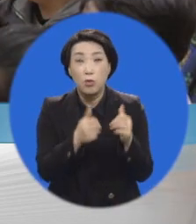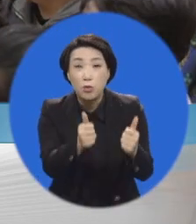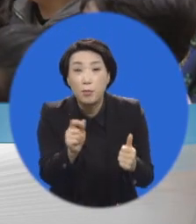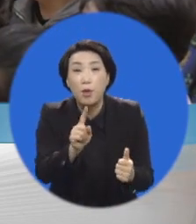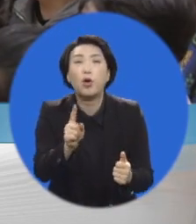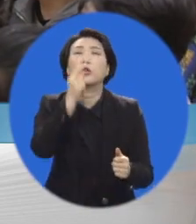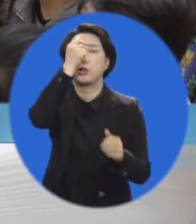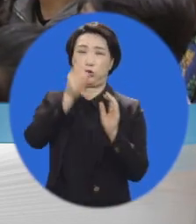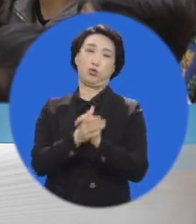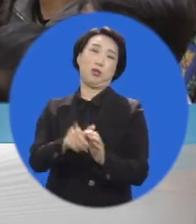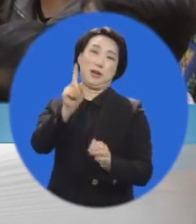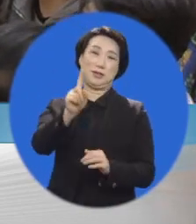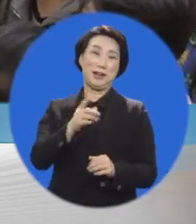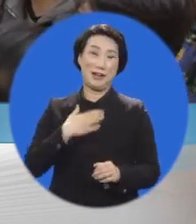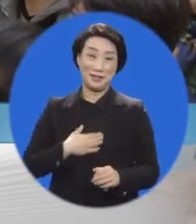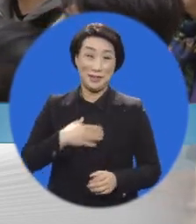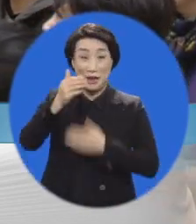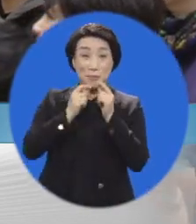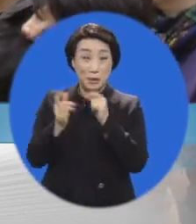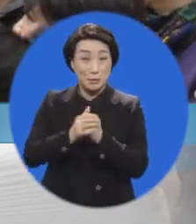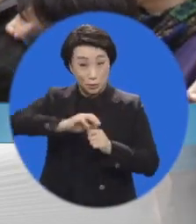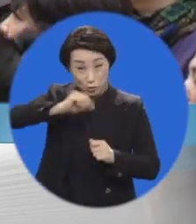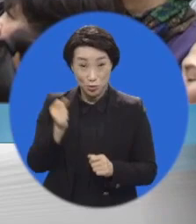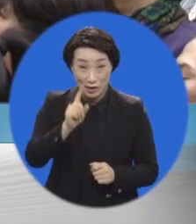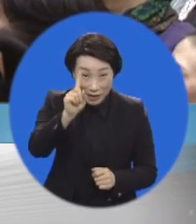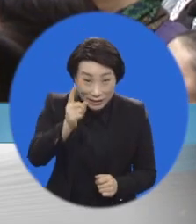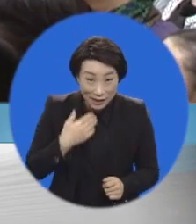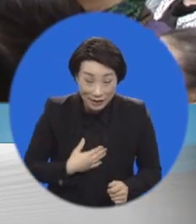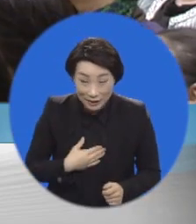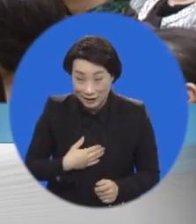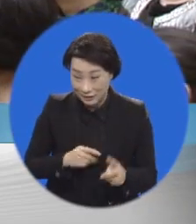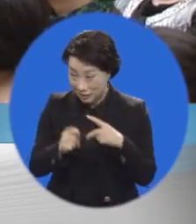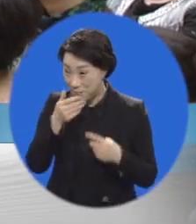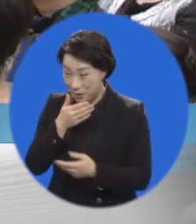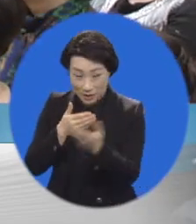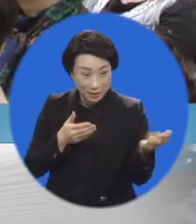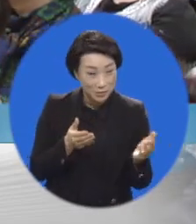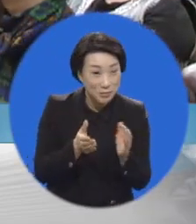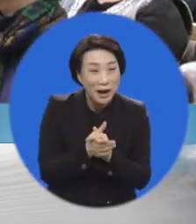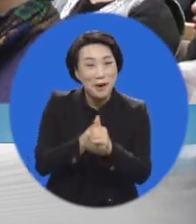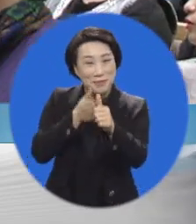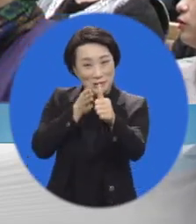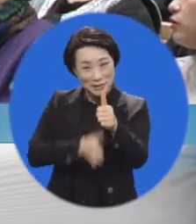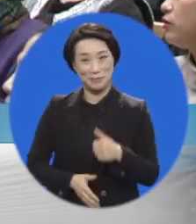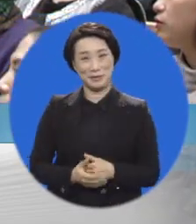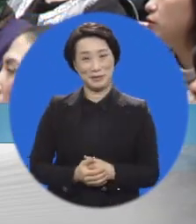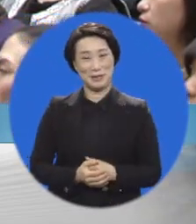말이야. 말씀 순종밖에 없다 이 말이야. 알아들었으면 아멘합시다.